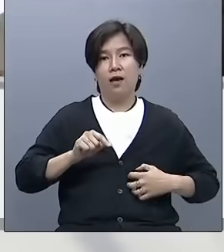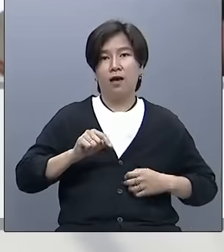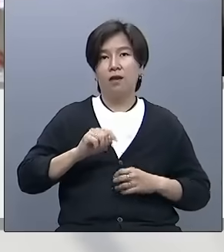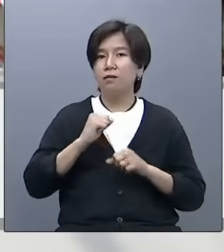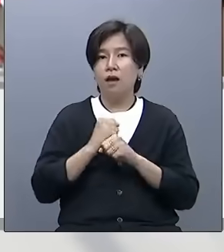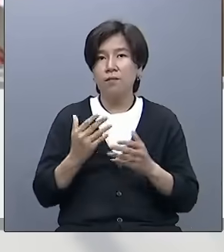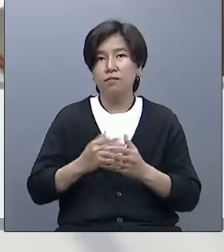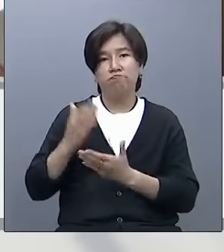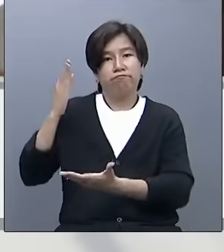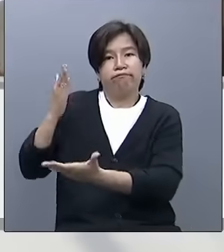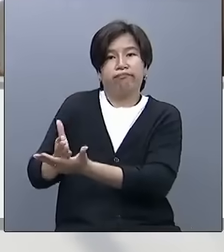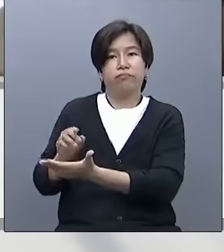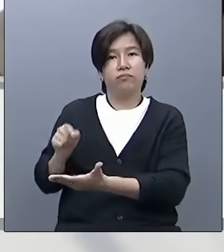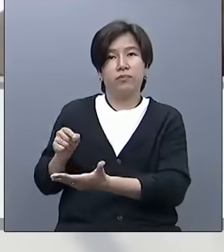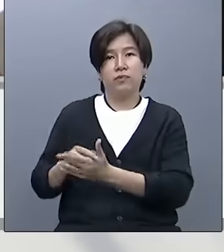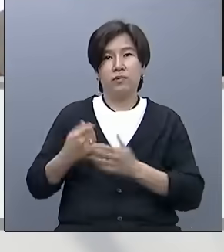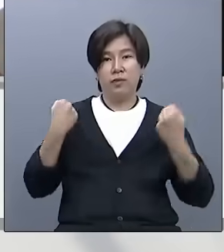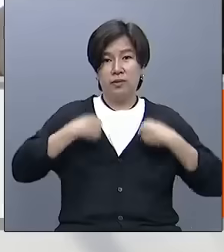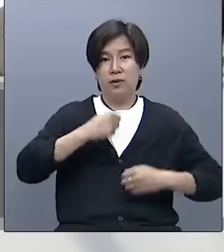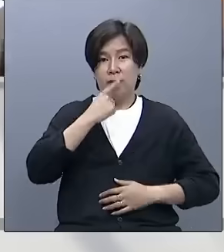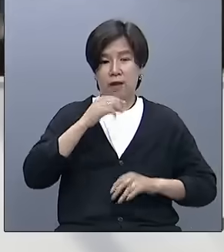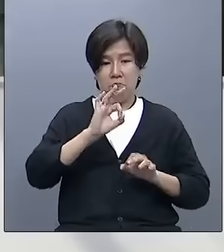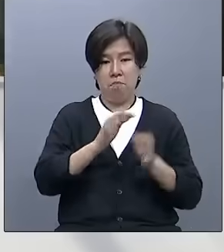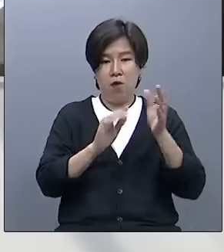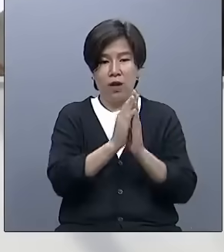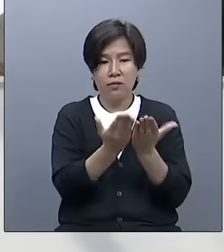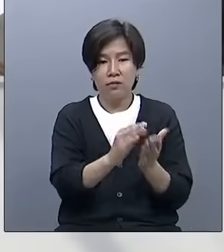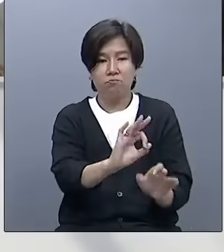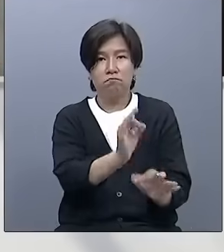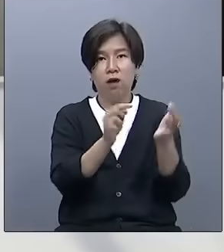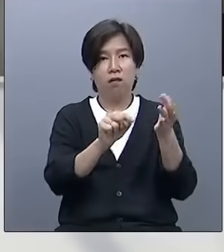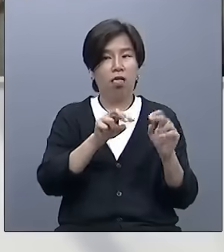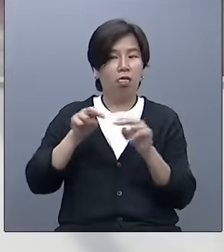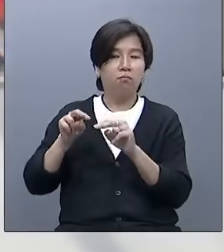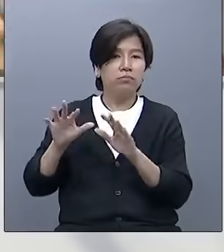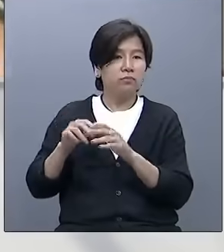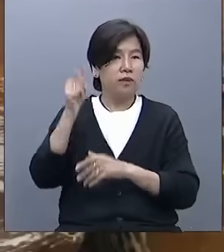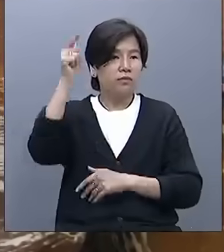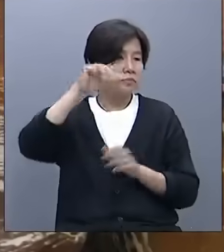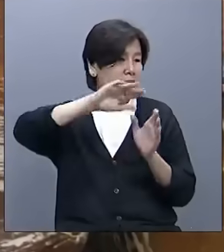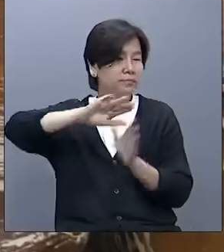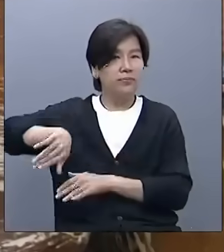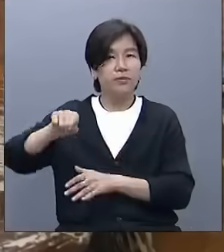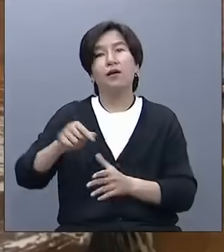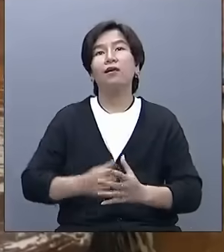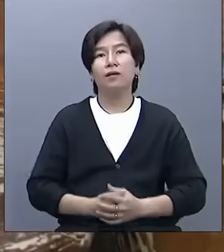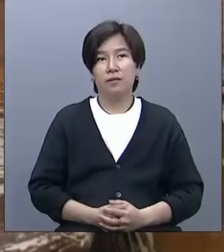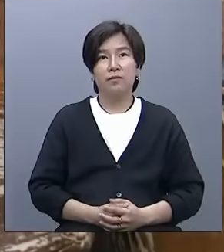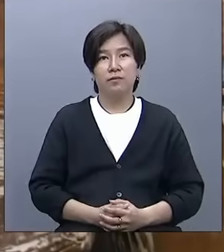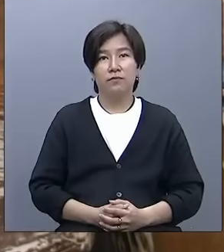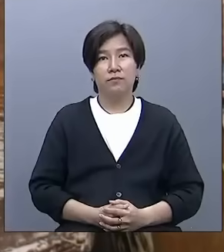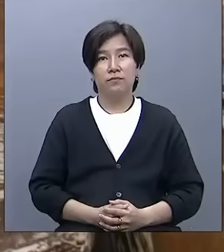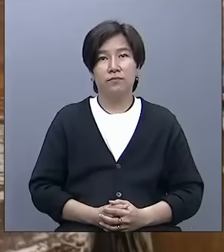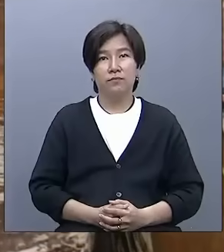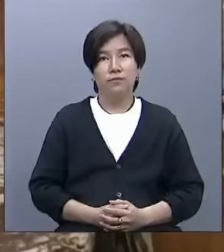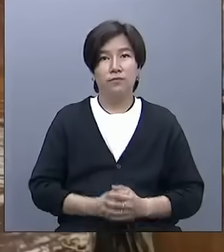ทบาทบางคนก็เผาเสื้อบางคนก็เผาหนังสือไปจนถึงหันหลังให้กับคุณทักษิณไปแล้วแต่คุณผู้ชมคงไม่ใช่ทั้งหม